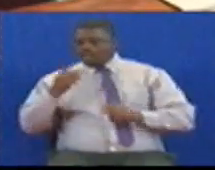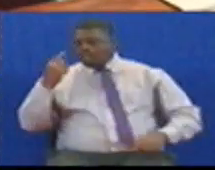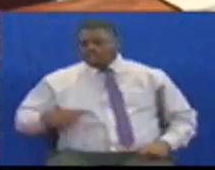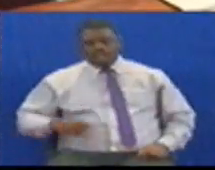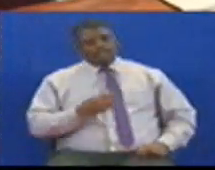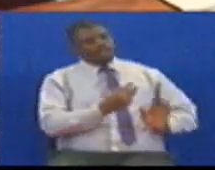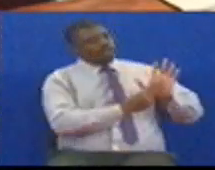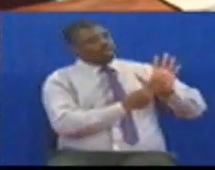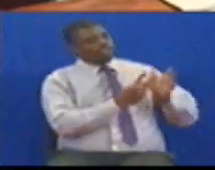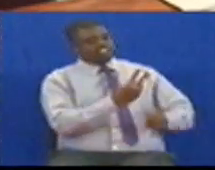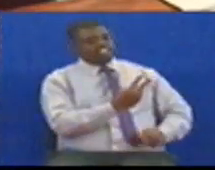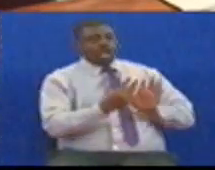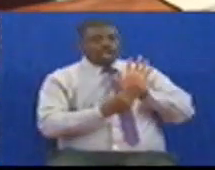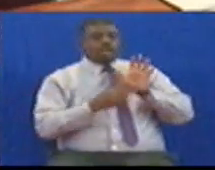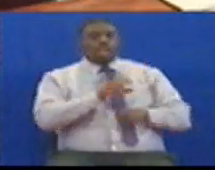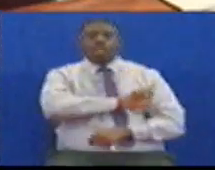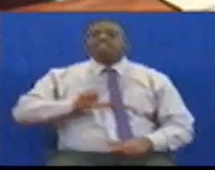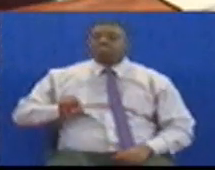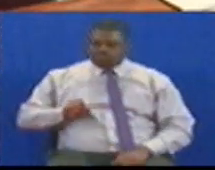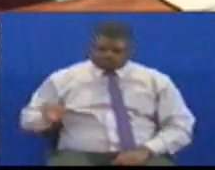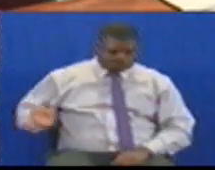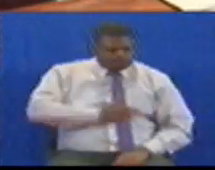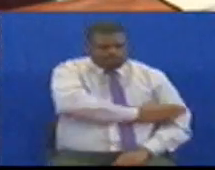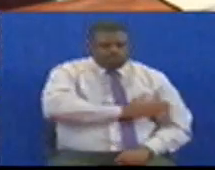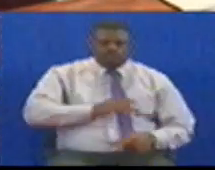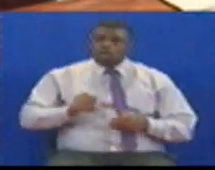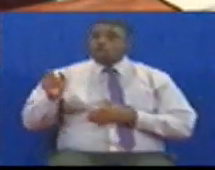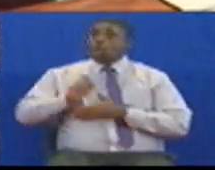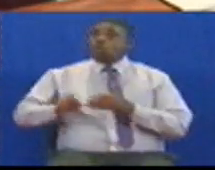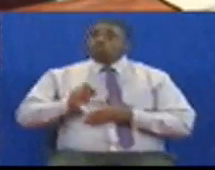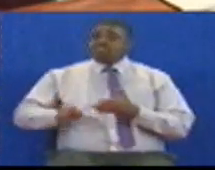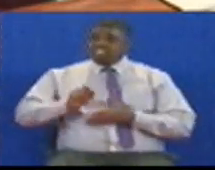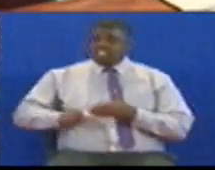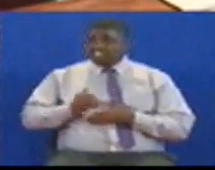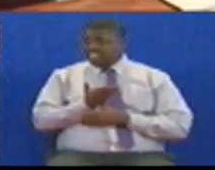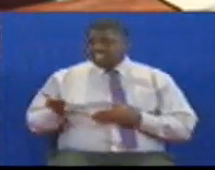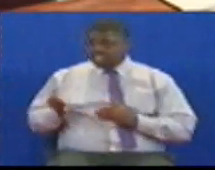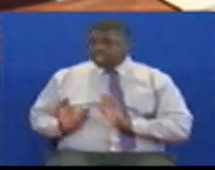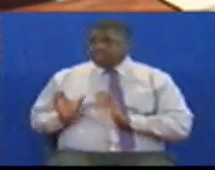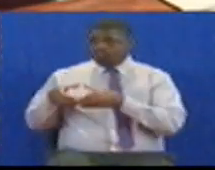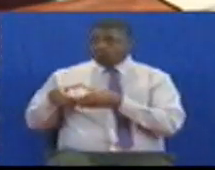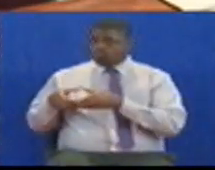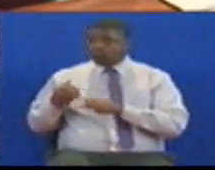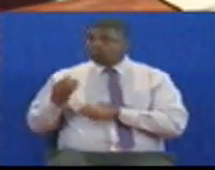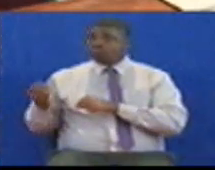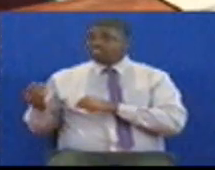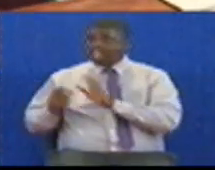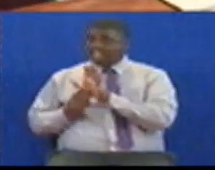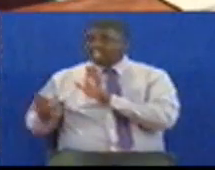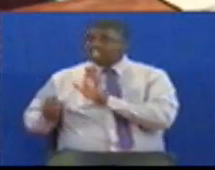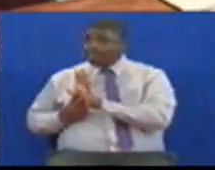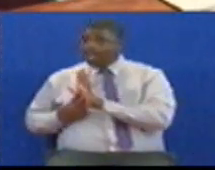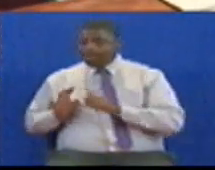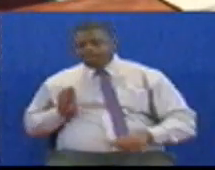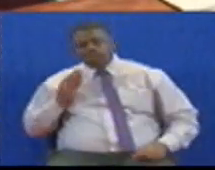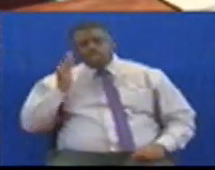43,878,828,000. Fungu namba 67, ofisi ya Rais Sekretarieti ya Ajira, shilingi bilioni